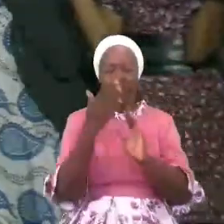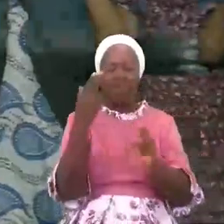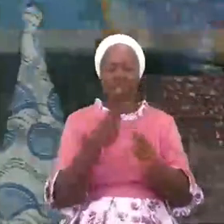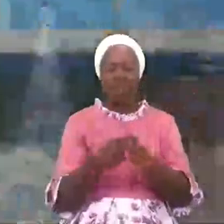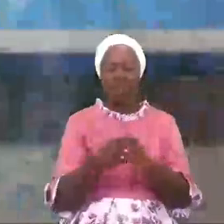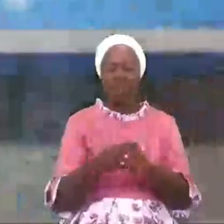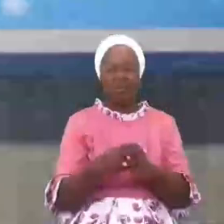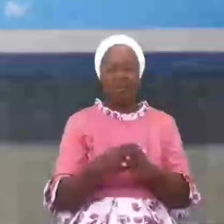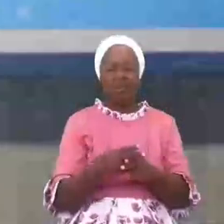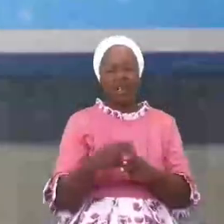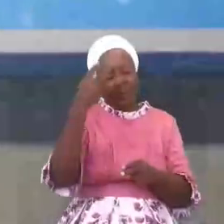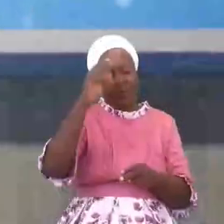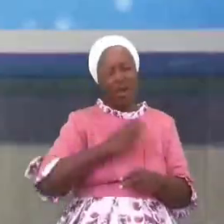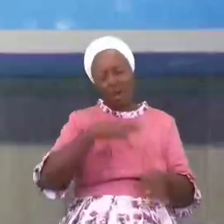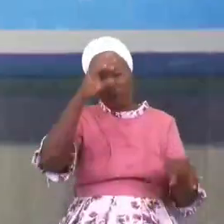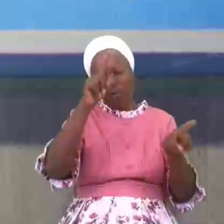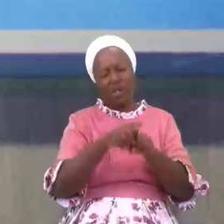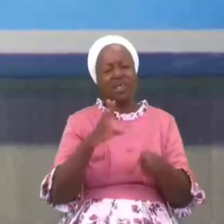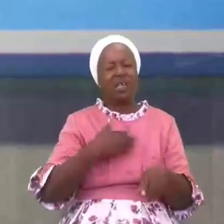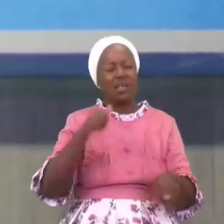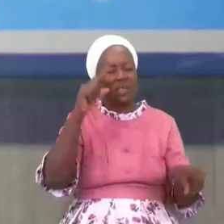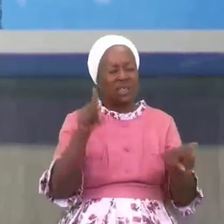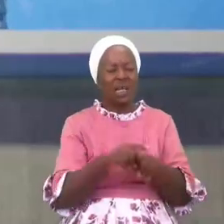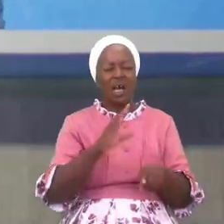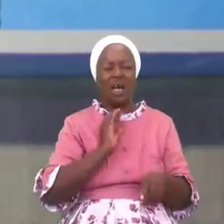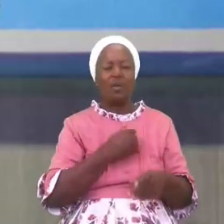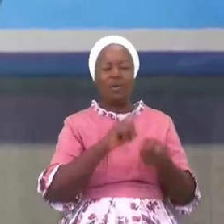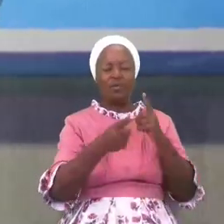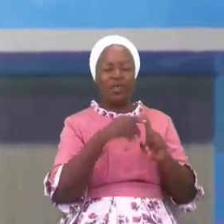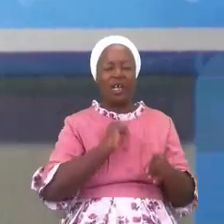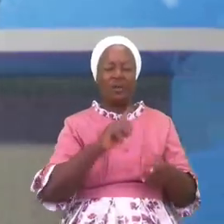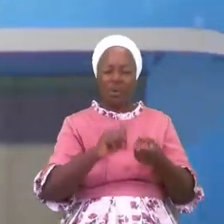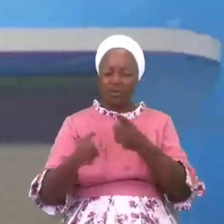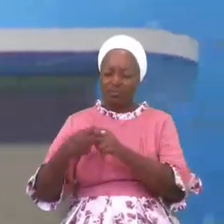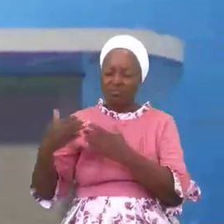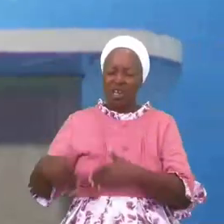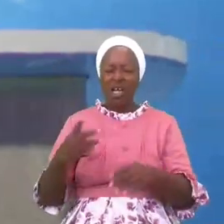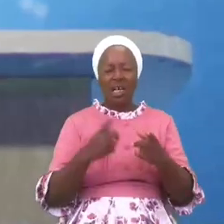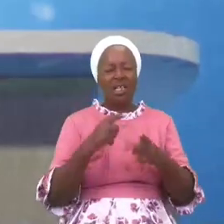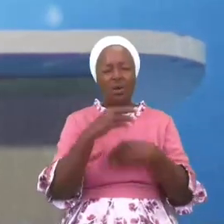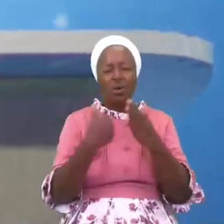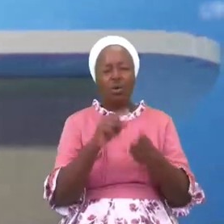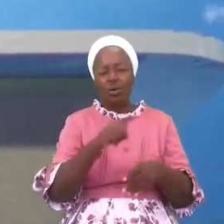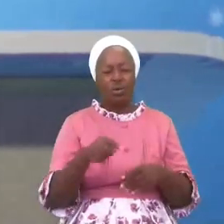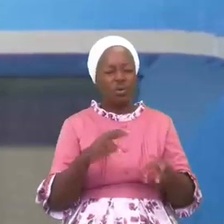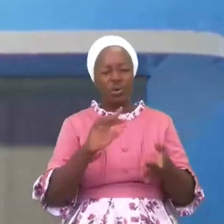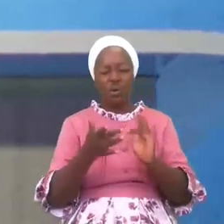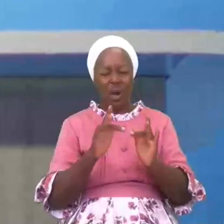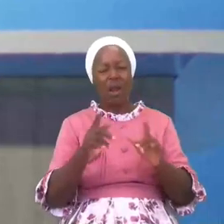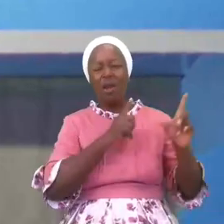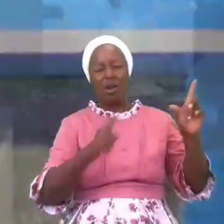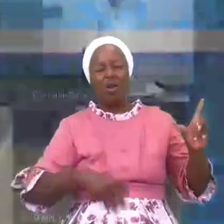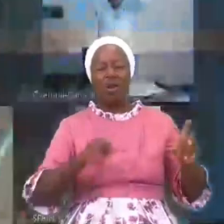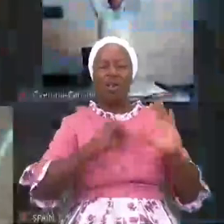Jésus. Pour nos frères, nos sœurs, nos amis, nos voisins et tous ceux qui sont en ligne. Seigneur,